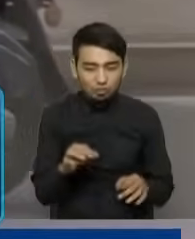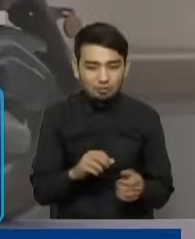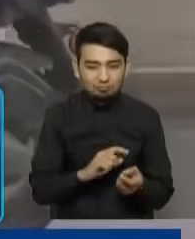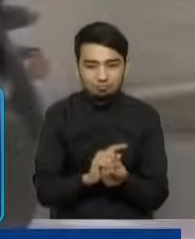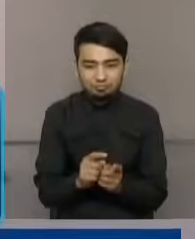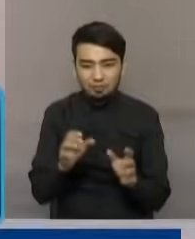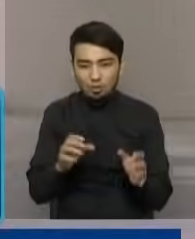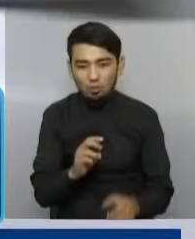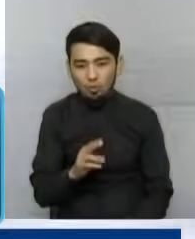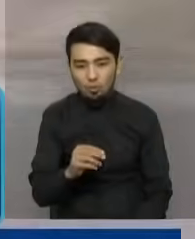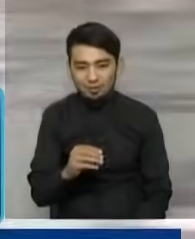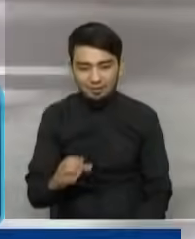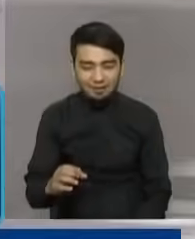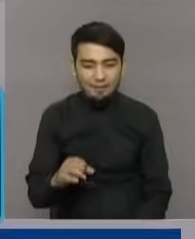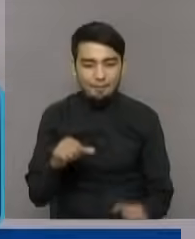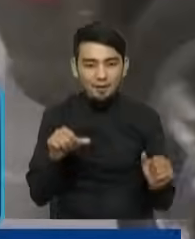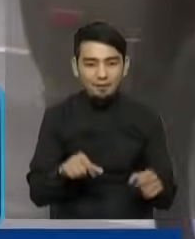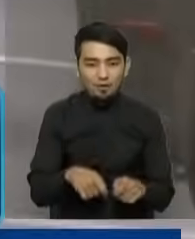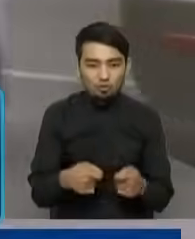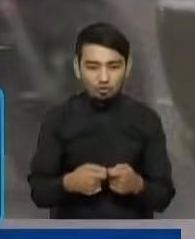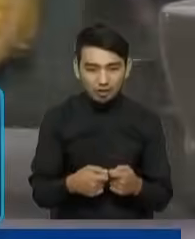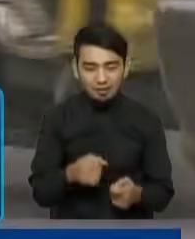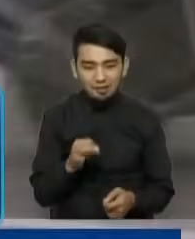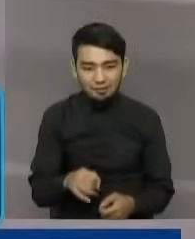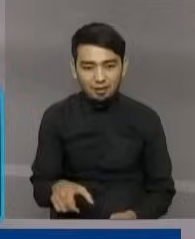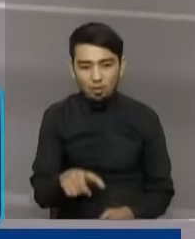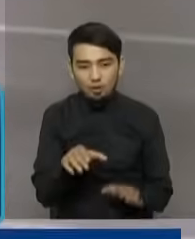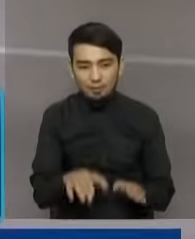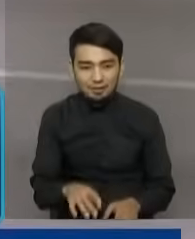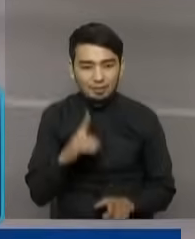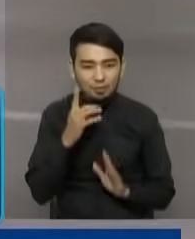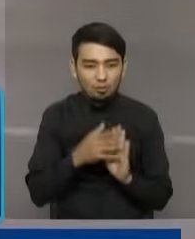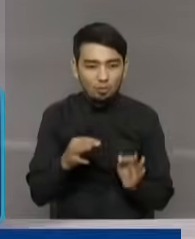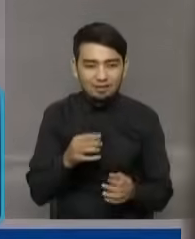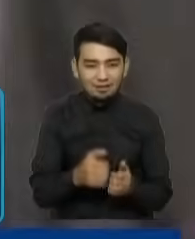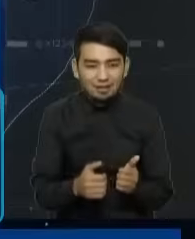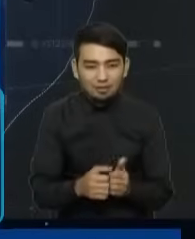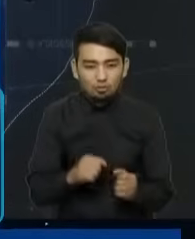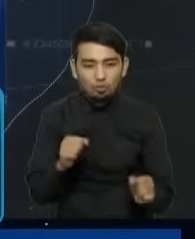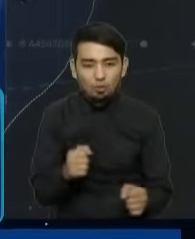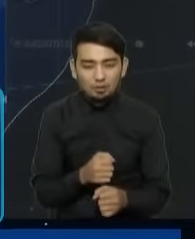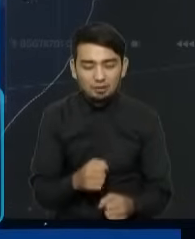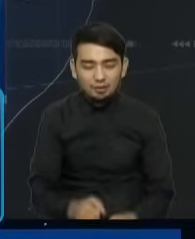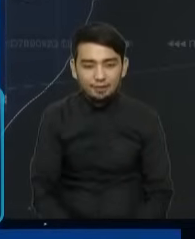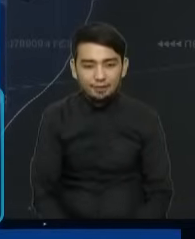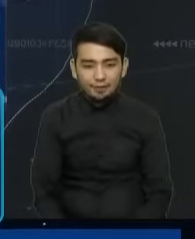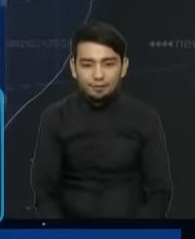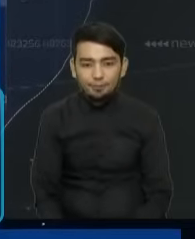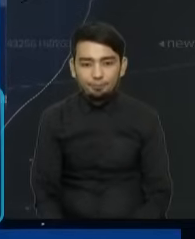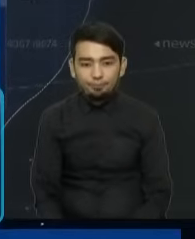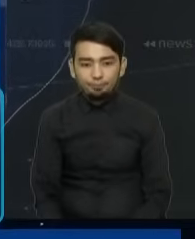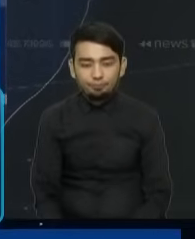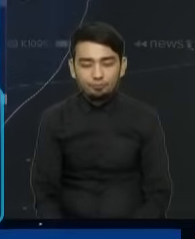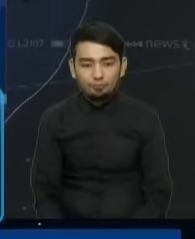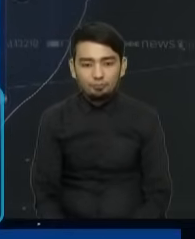в Кодекс об административных правонарушениях. На дорогах вводится понятие средней скорости. Я